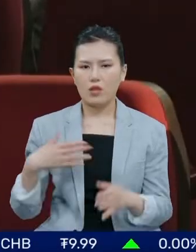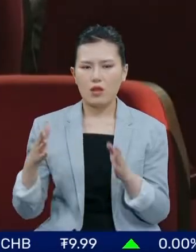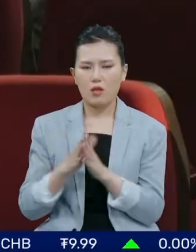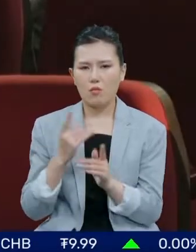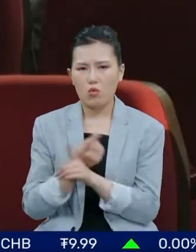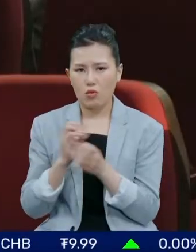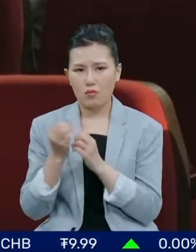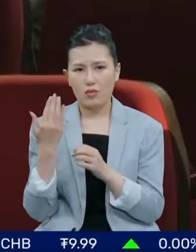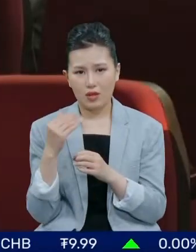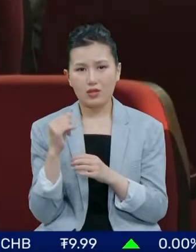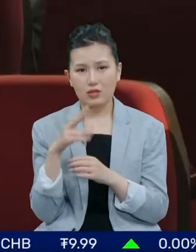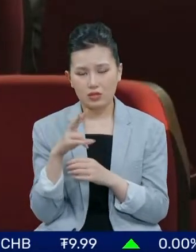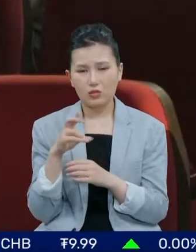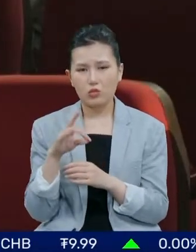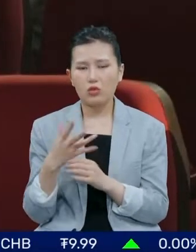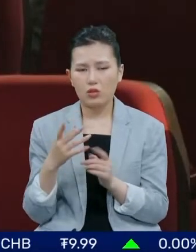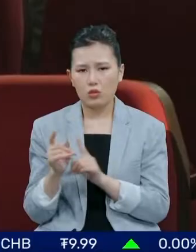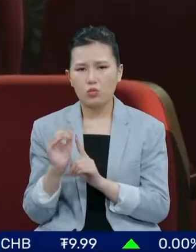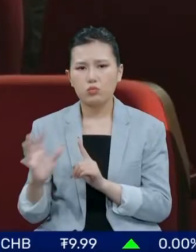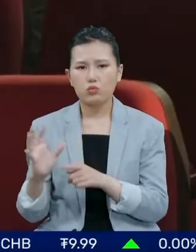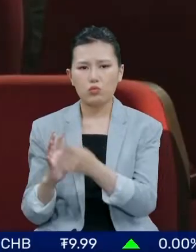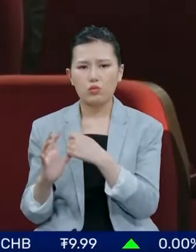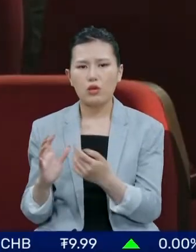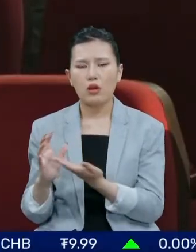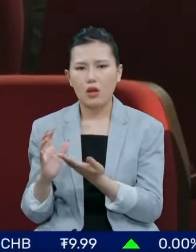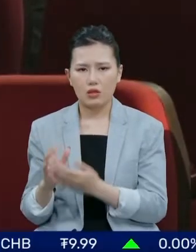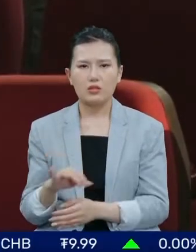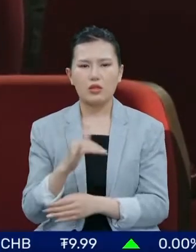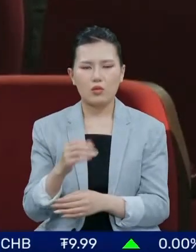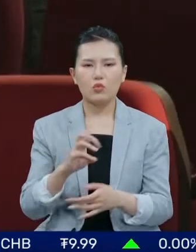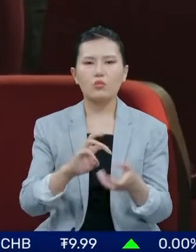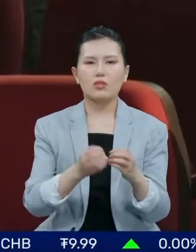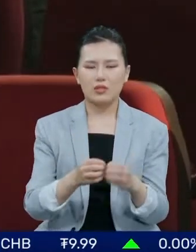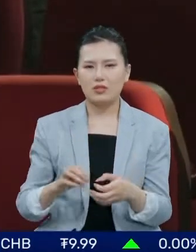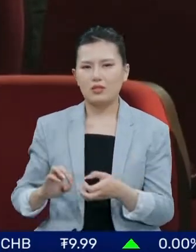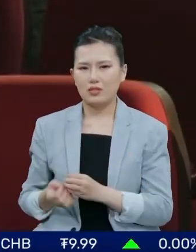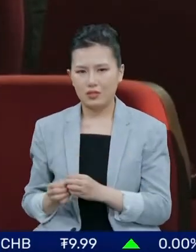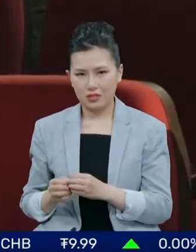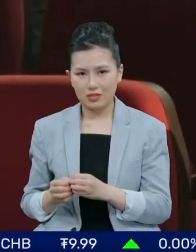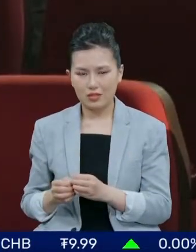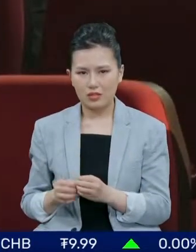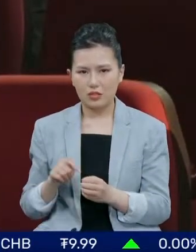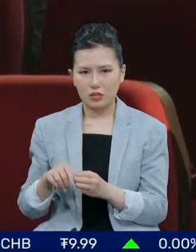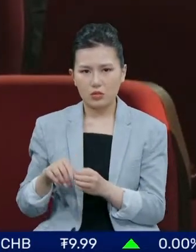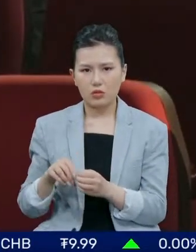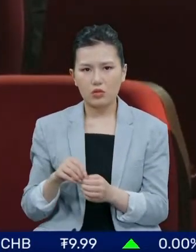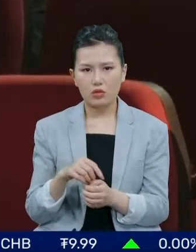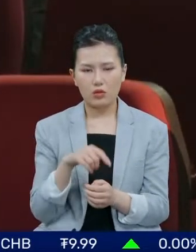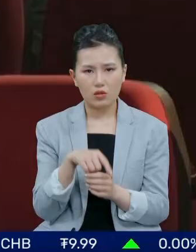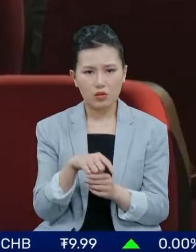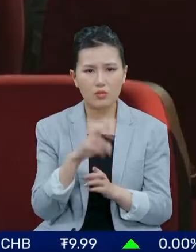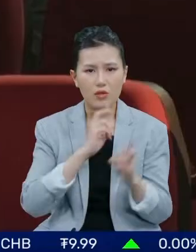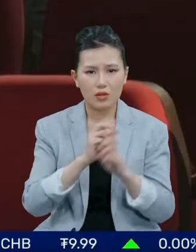орчин зохицуултыг хооронд нь холж хутгах цаашлаад сайн үр дүнтэй зээлийг нь мартаж орхигдуулаад зөвхөн асуудалтай гэсэн